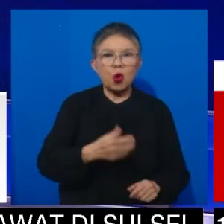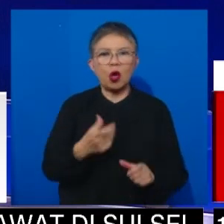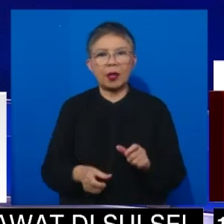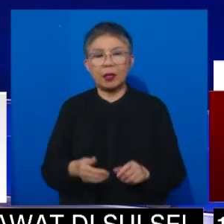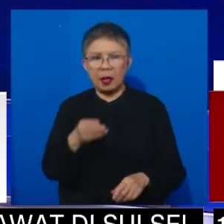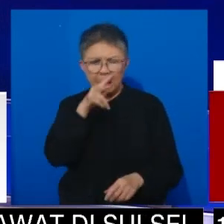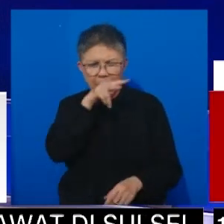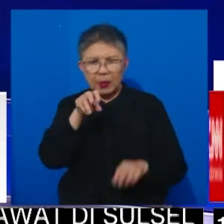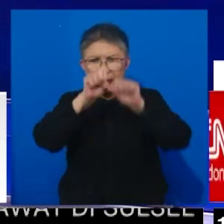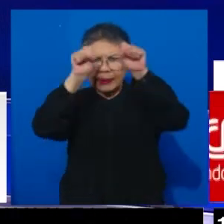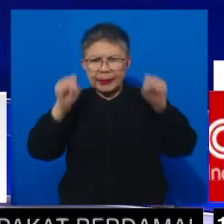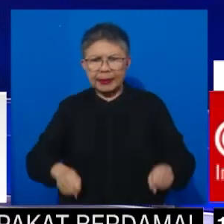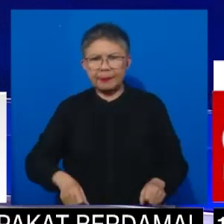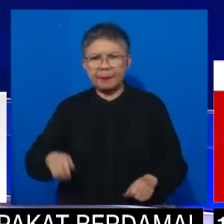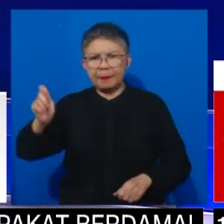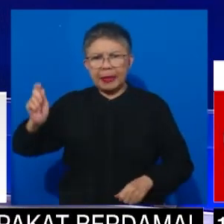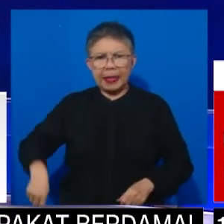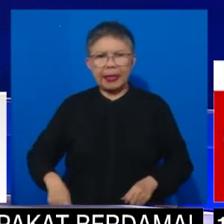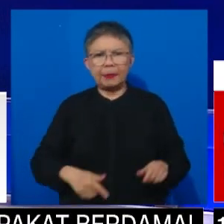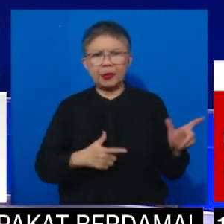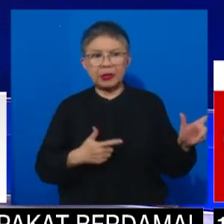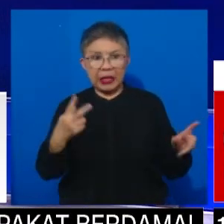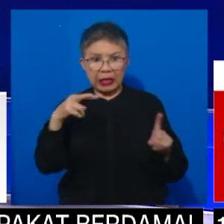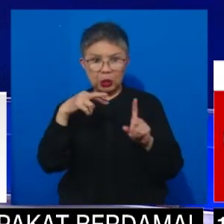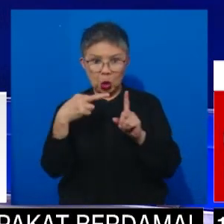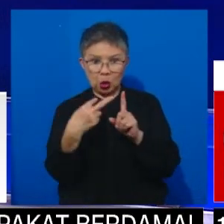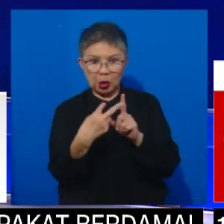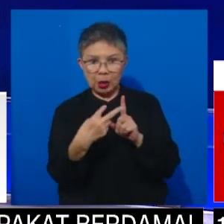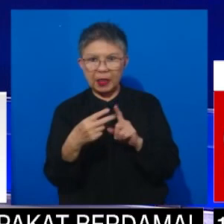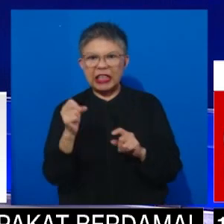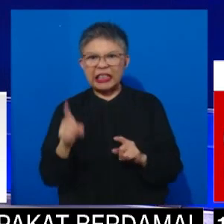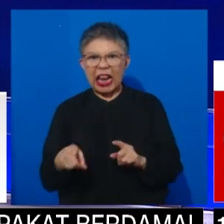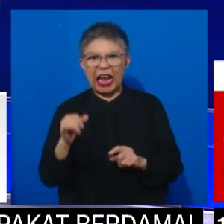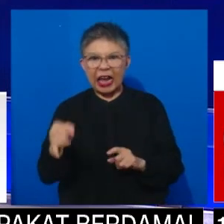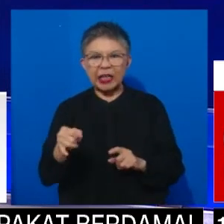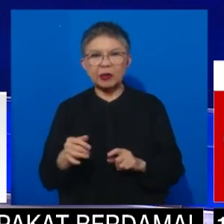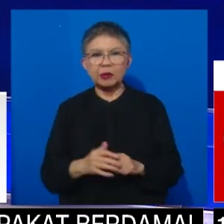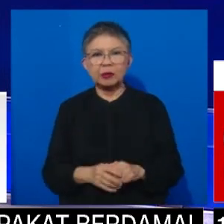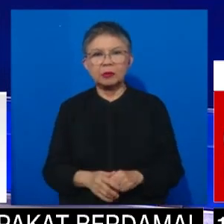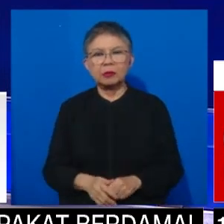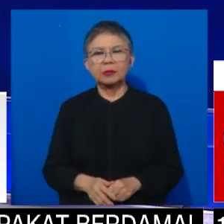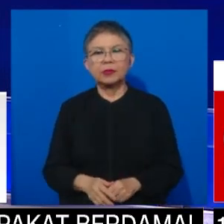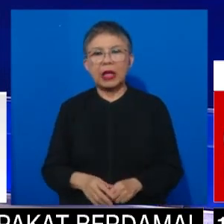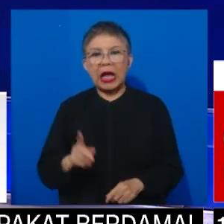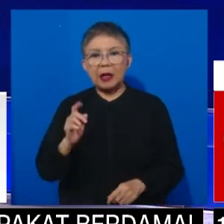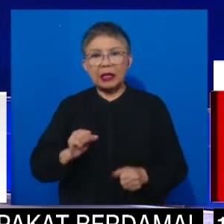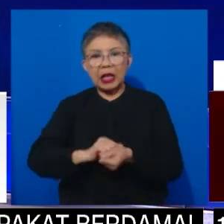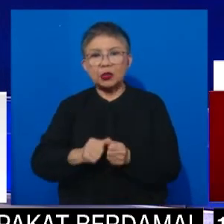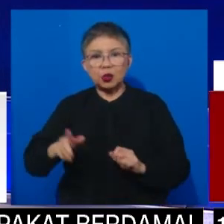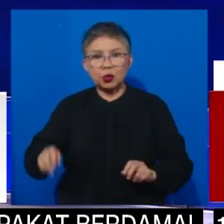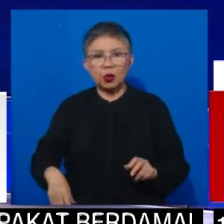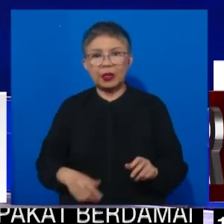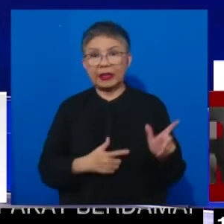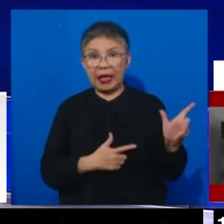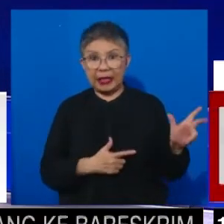Pengawasan dan sistem peradilan militer pun disorot karena dinilai tidak bisa mencegah hal serupa terjadi. Kasus hukum yang melibatkan oknum